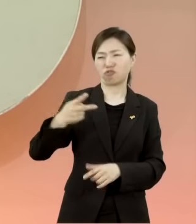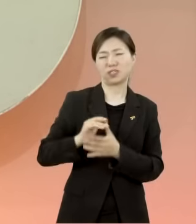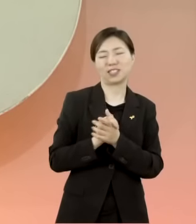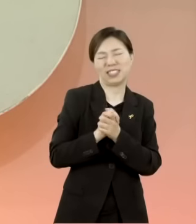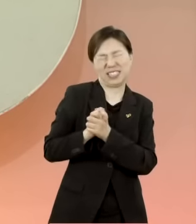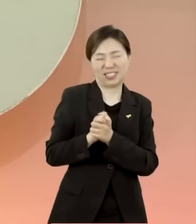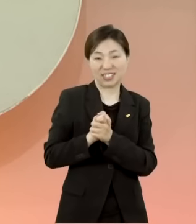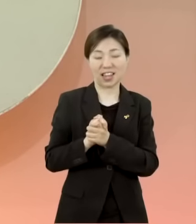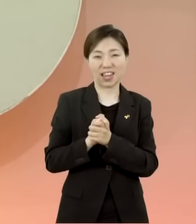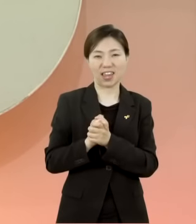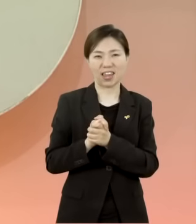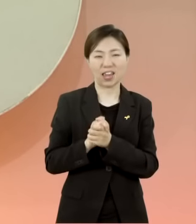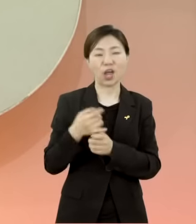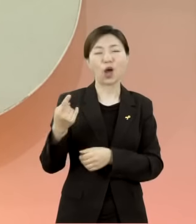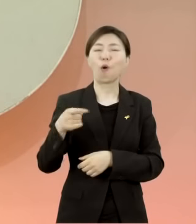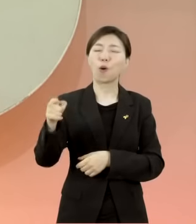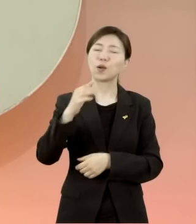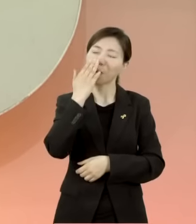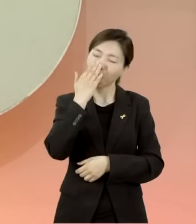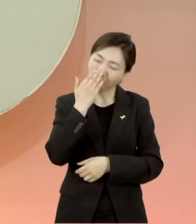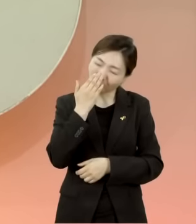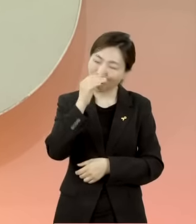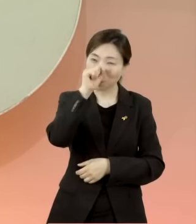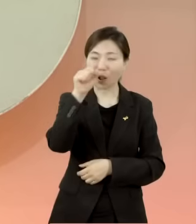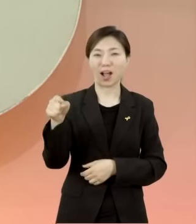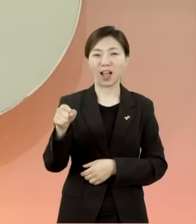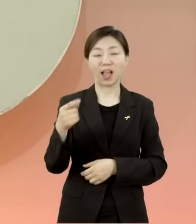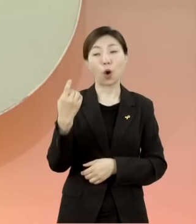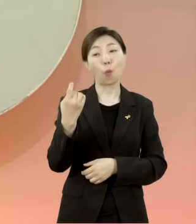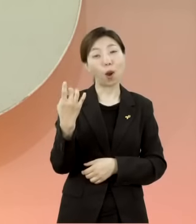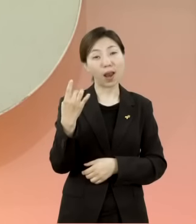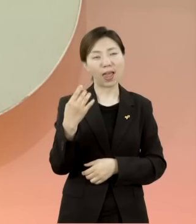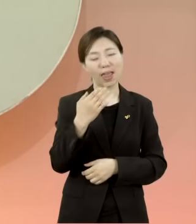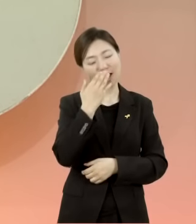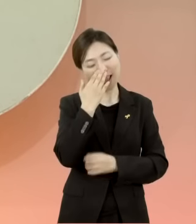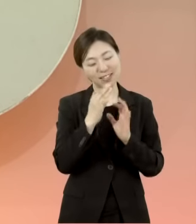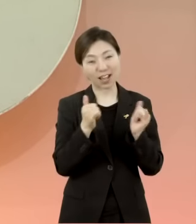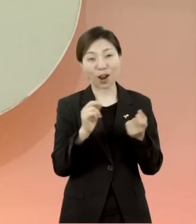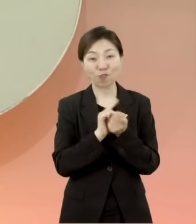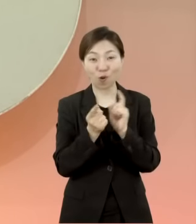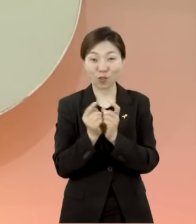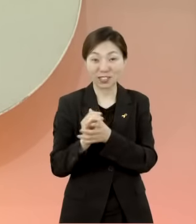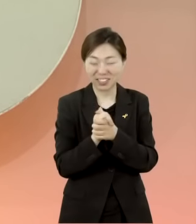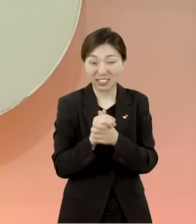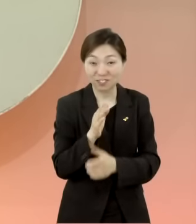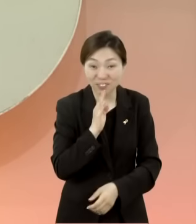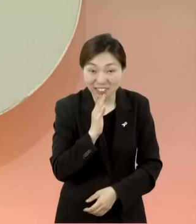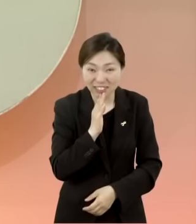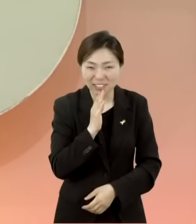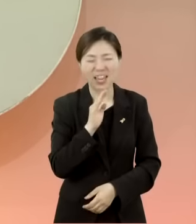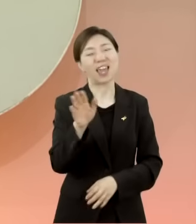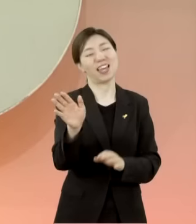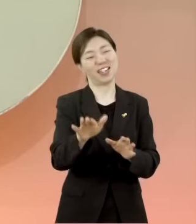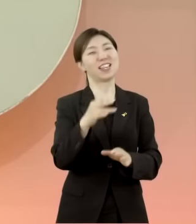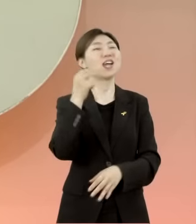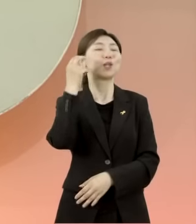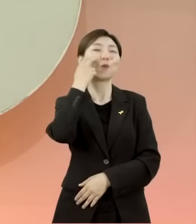그리고 저랑 친한 분들은 다 하시거든요 끼리끼리 만난다고 하잖아요 예 말해놓고